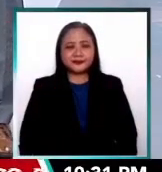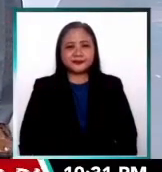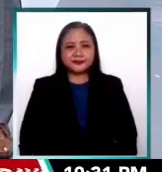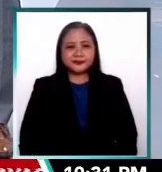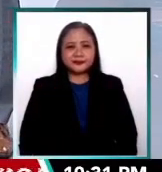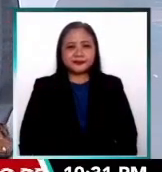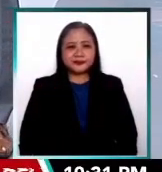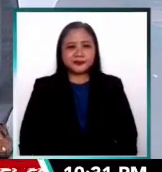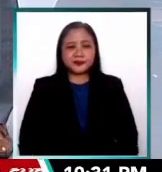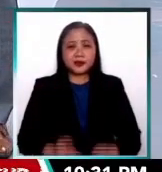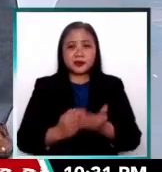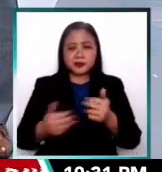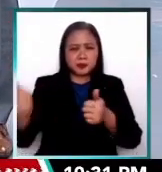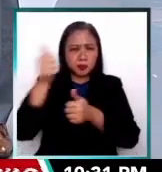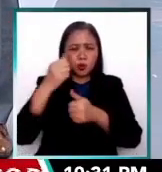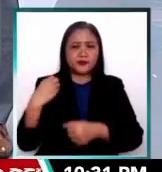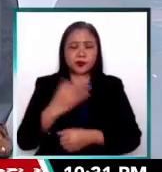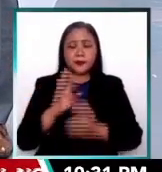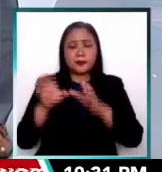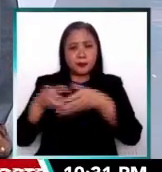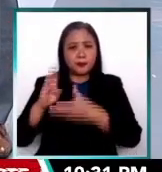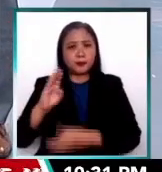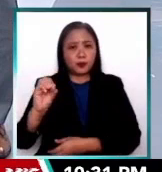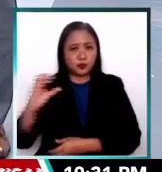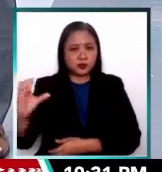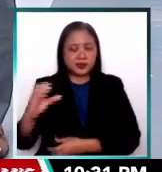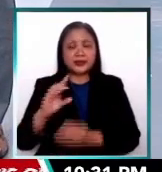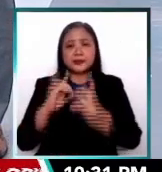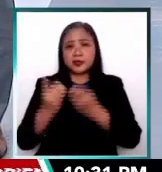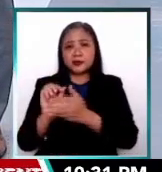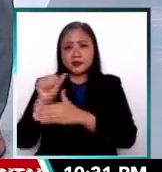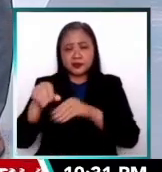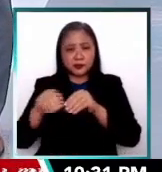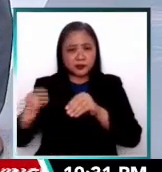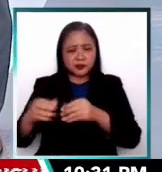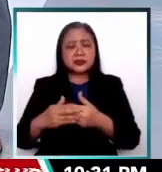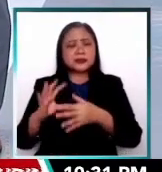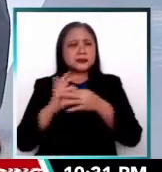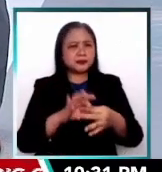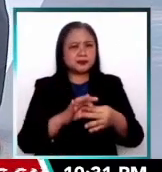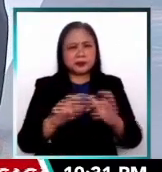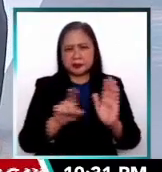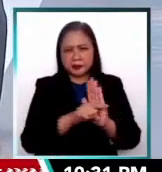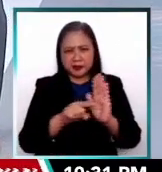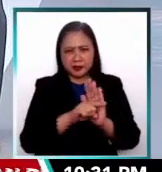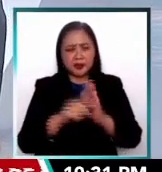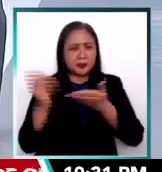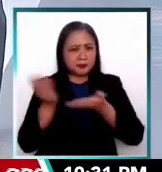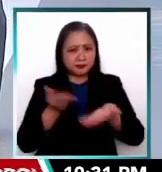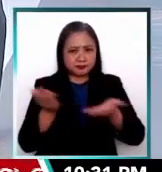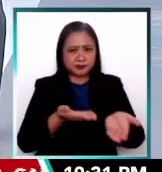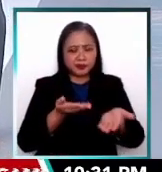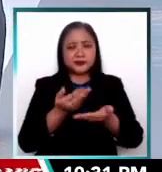Ilang matataas na opisyal ng Bureau of Customs at Department of Agriculture ang sangkot umano sa agricultural smuggling batay sa inalabas na report